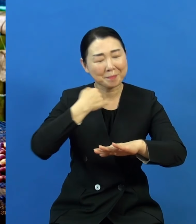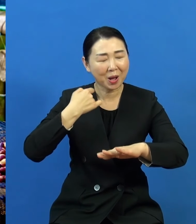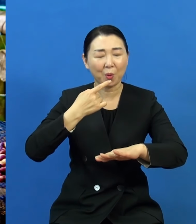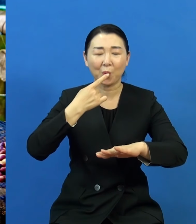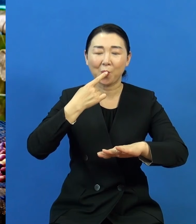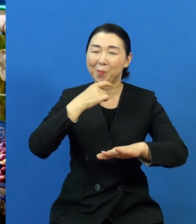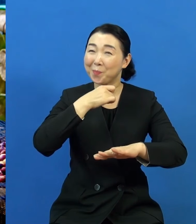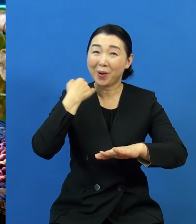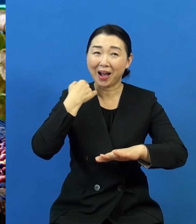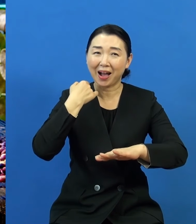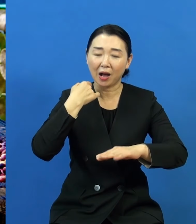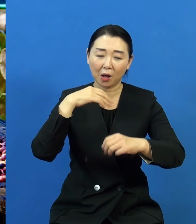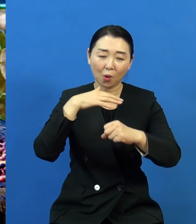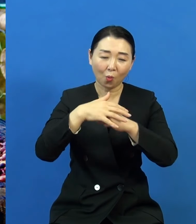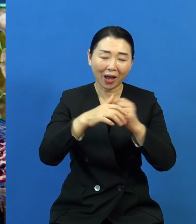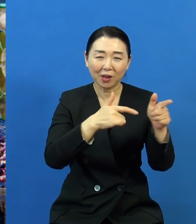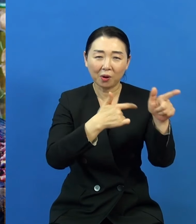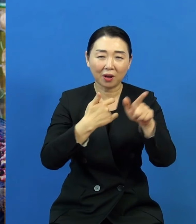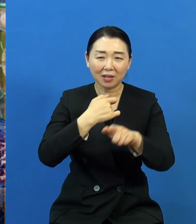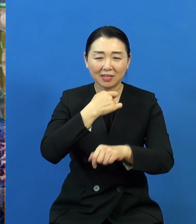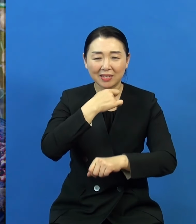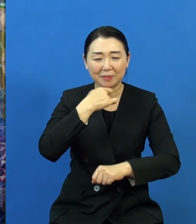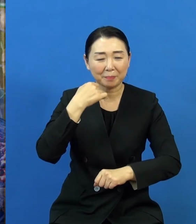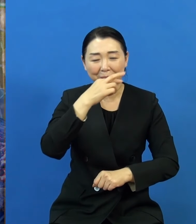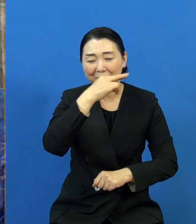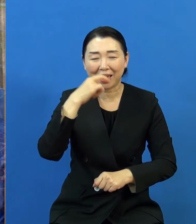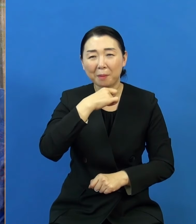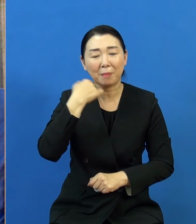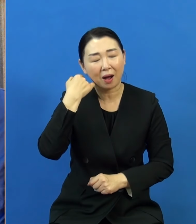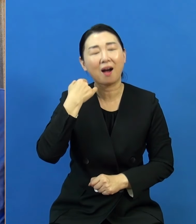그 과일 향이 어디에서 온 것인지 알 수 있었습니다.